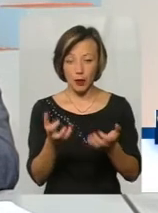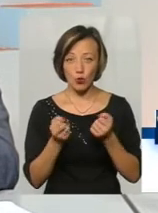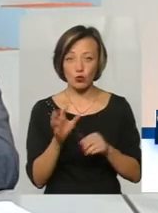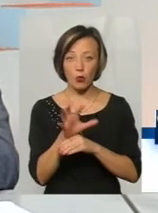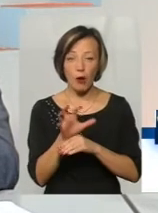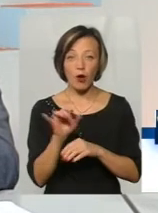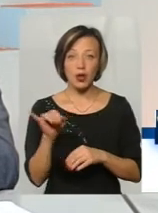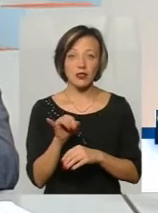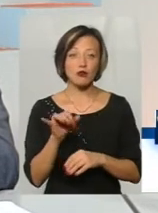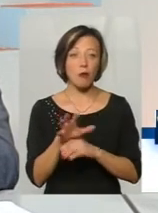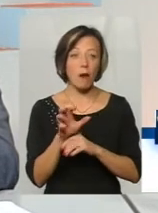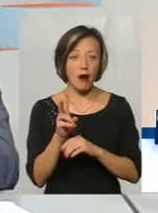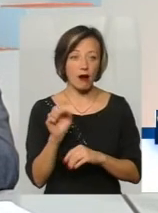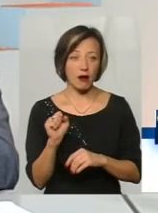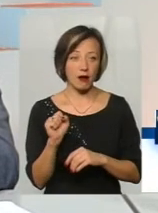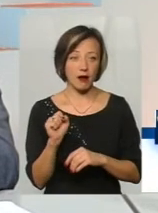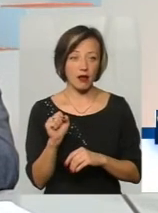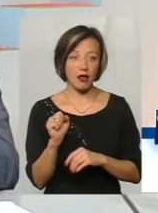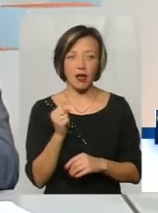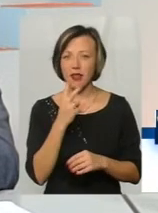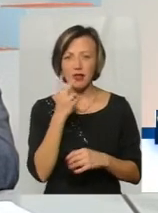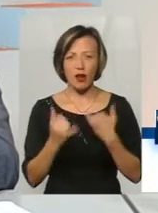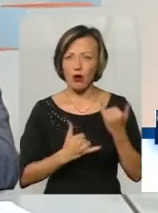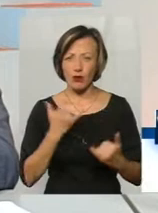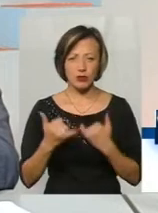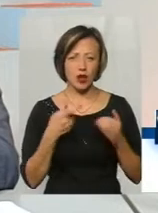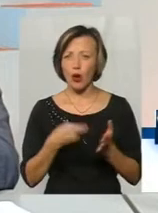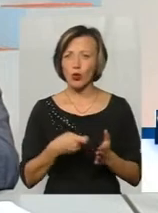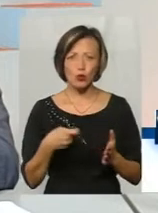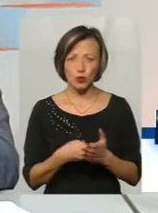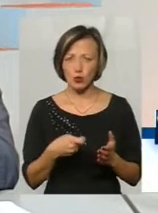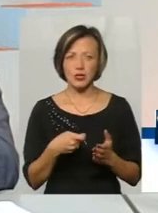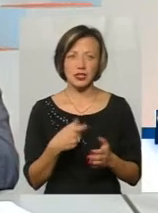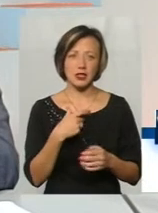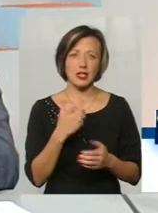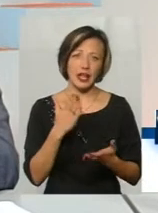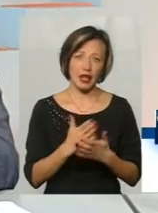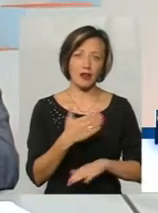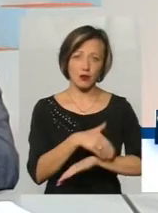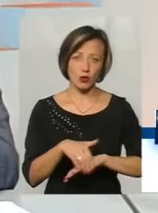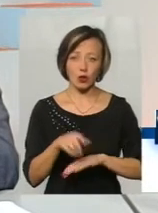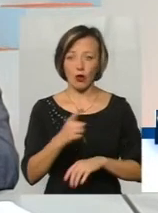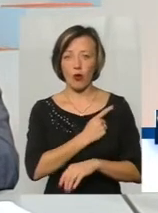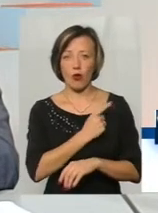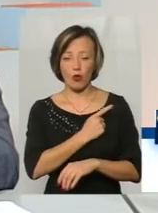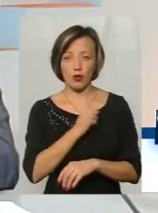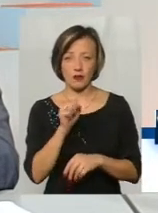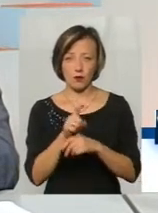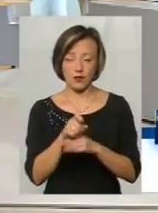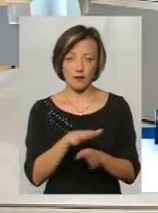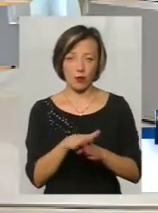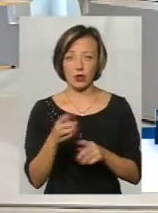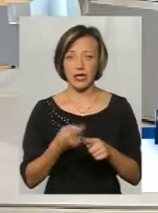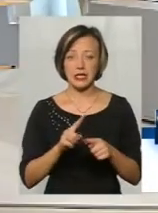І собака, не дивляться за нею, вони її не кормлять, вона собі є в дворі, вона здійснює охоронні функції. І